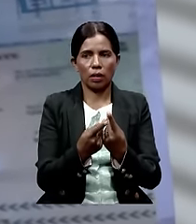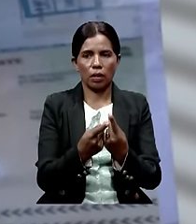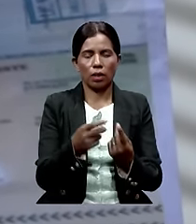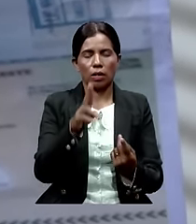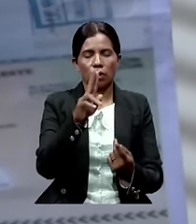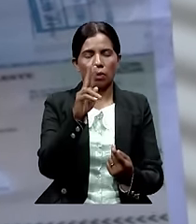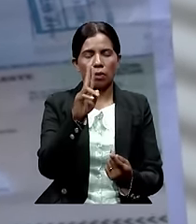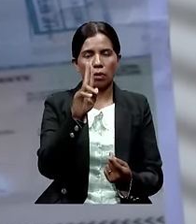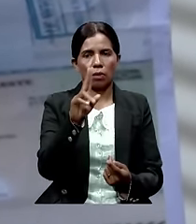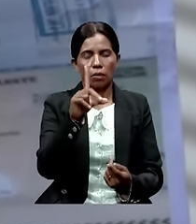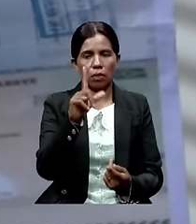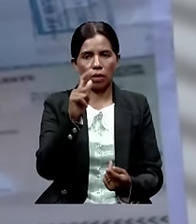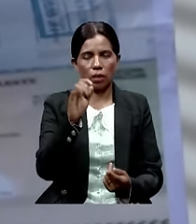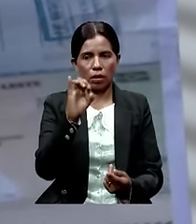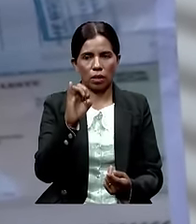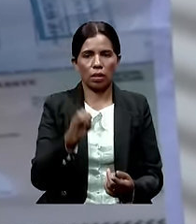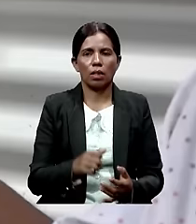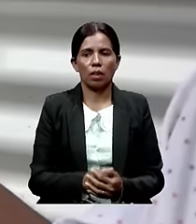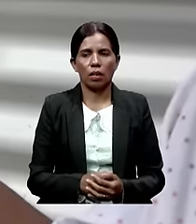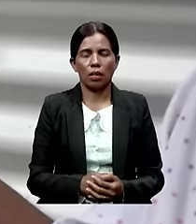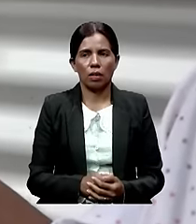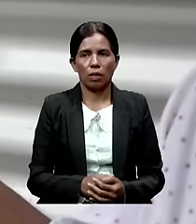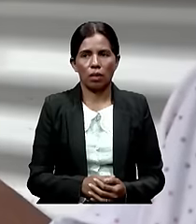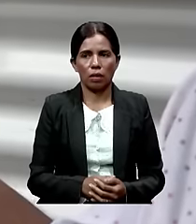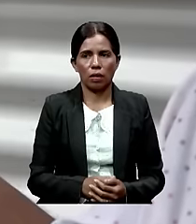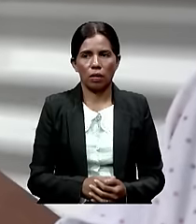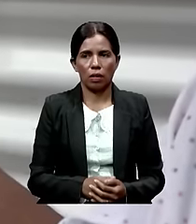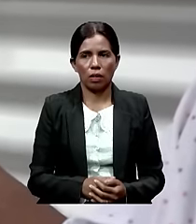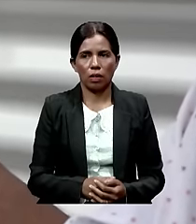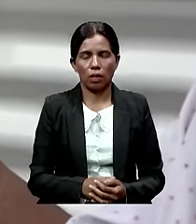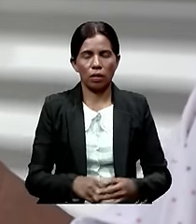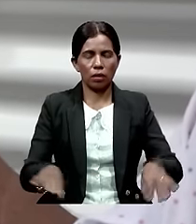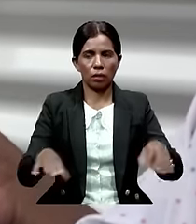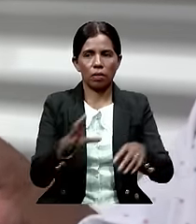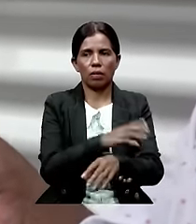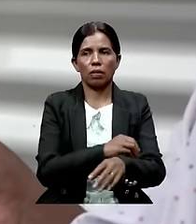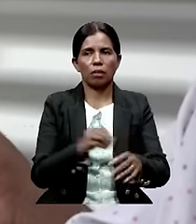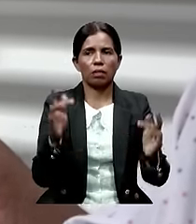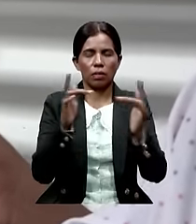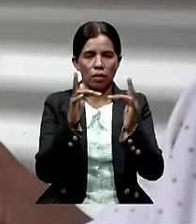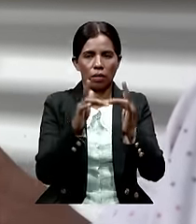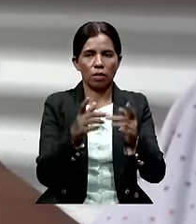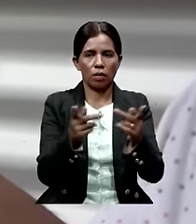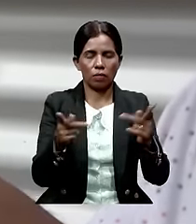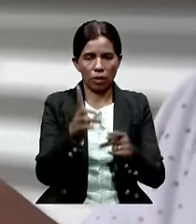ulti game, ulti game. Ne maksudnya ini jogo kasino, jogo kasino ma jogo online.